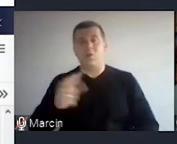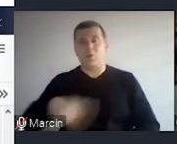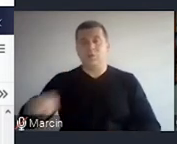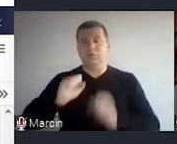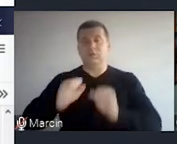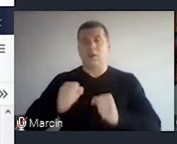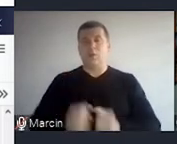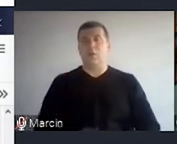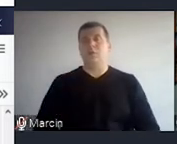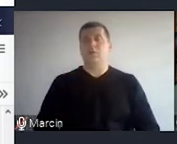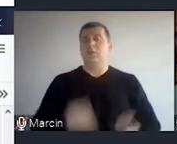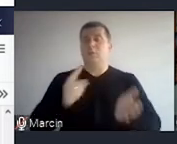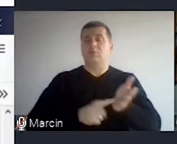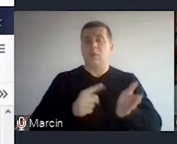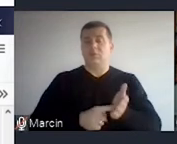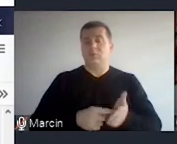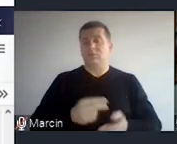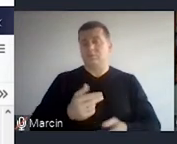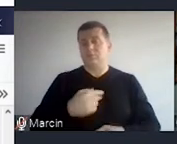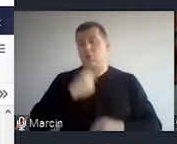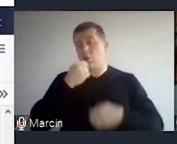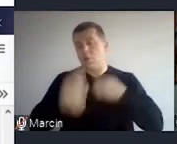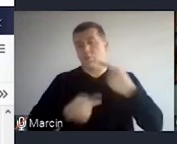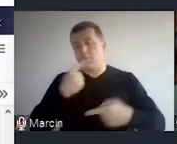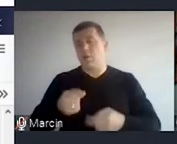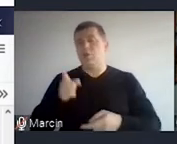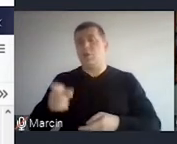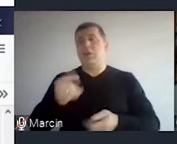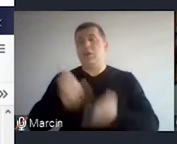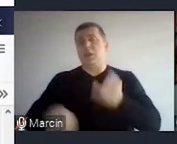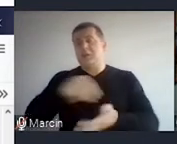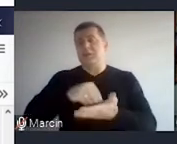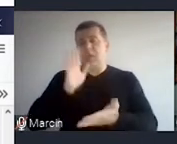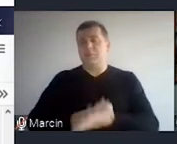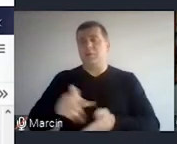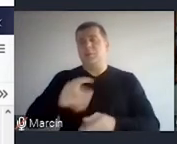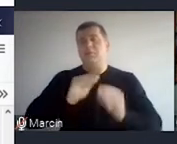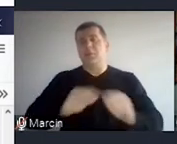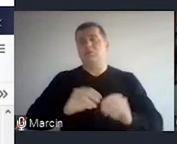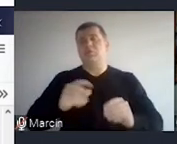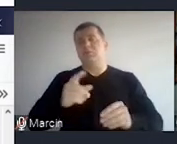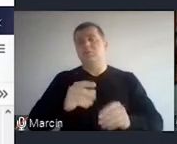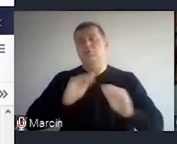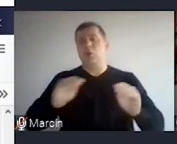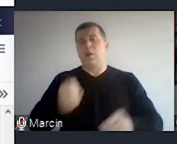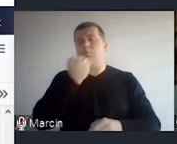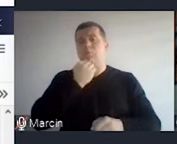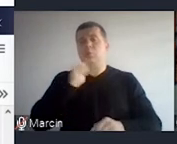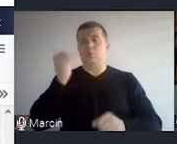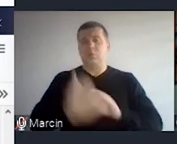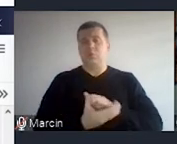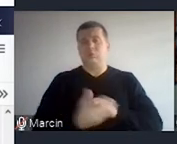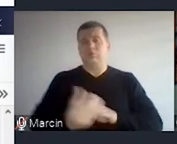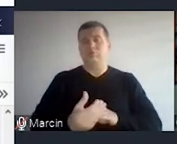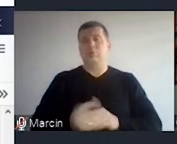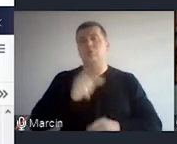działań. Często wyolbrzymiając opowiadam o tym, że jeżeli zapisaliście, że szkoleniowiec występuje na szkoleniu w żółtych butach, to on